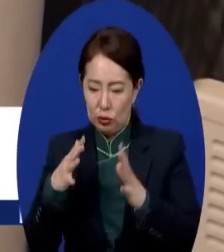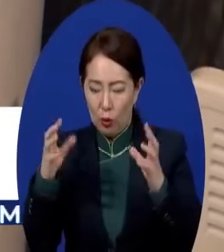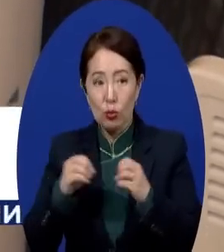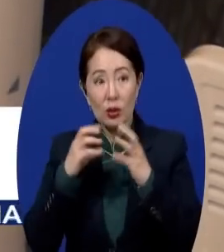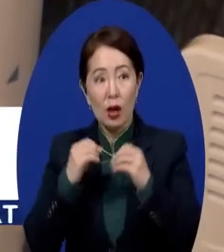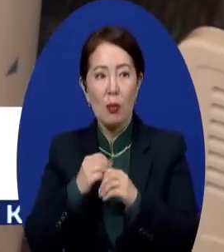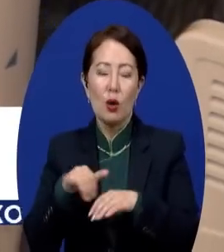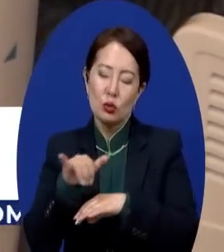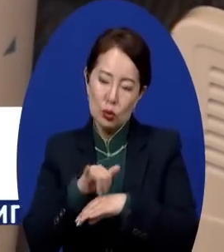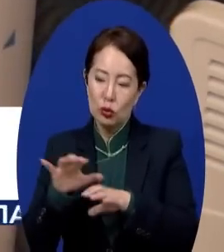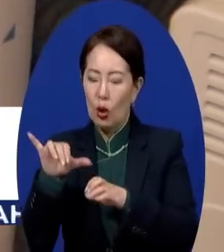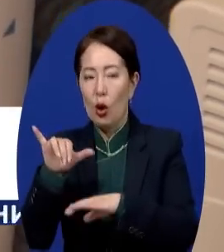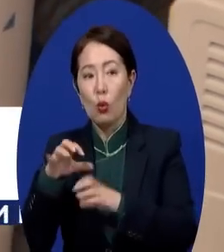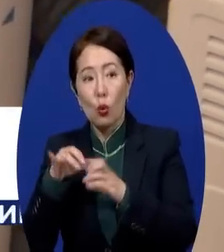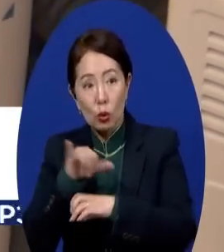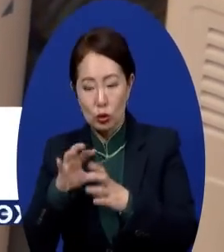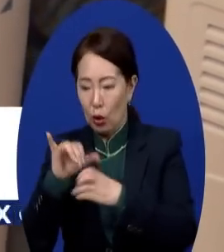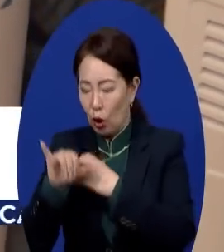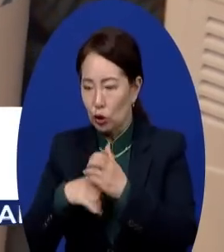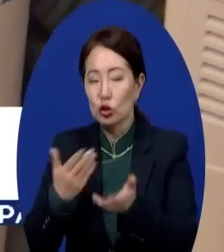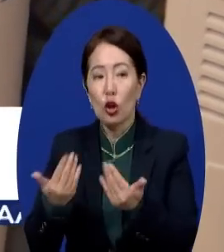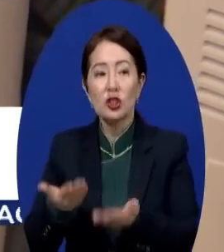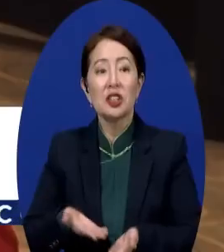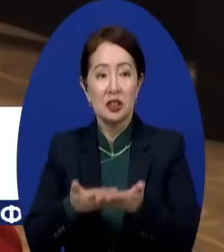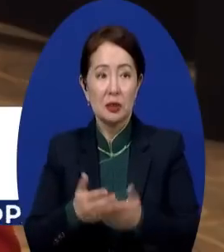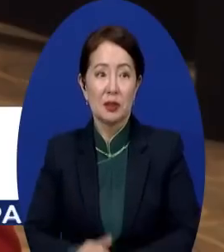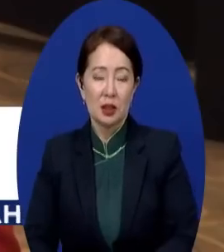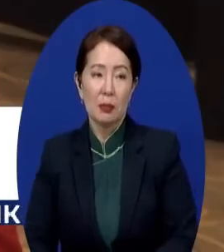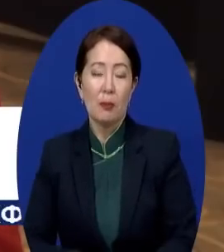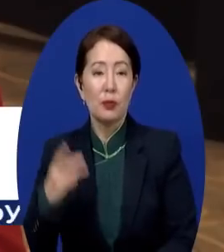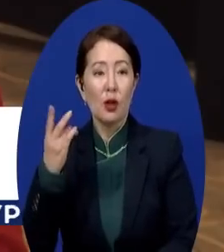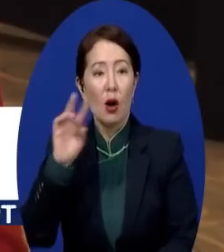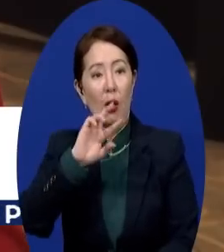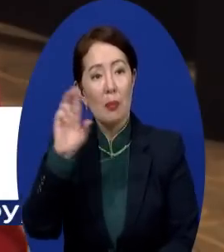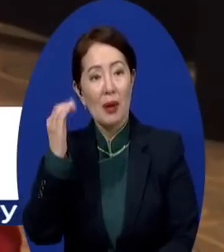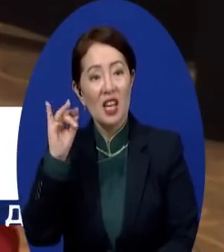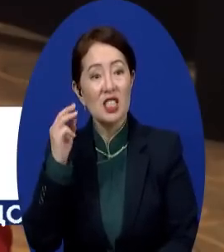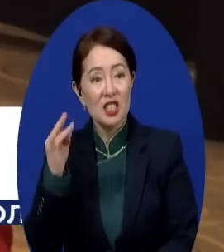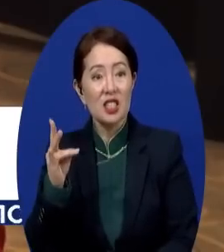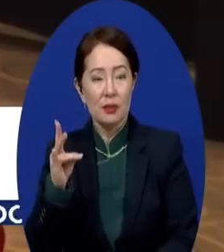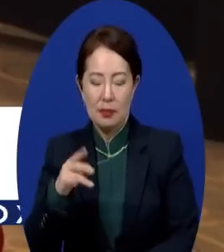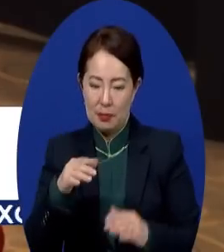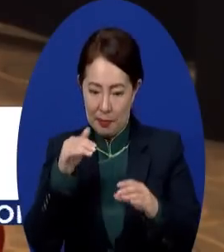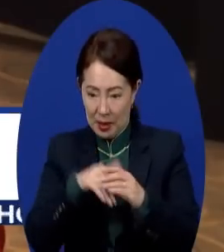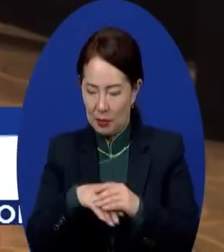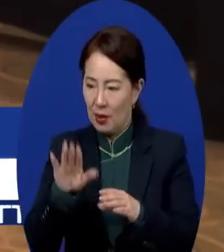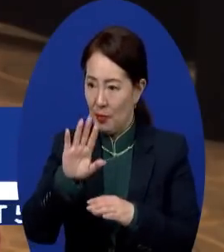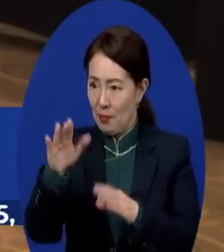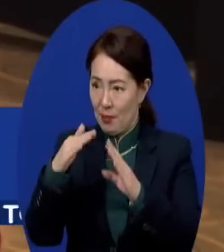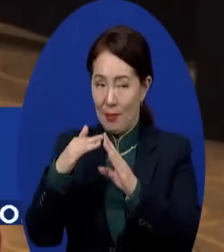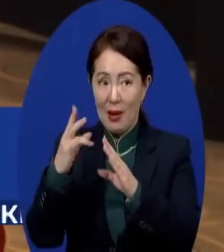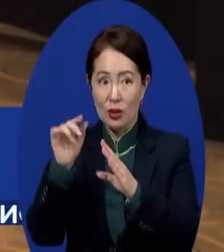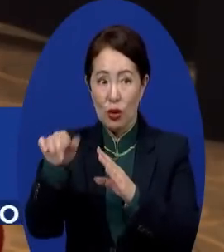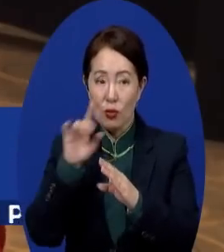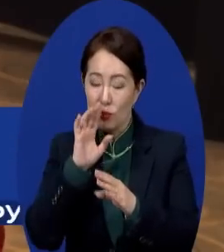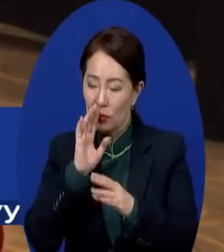ч улс олон улсаас хөнгөлөлттэй нөхцлөөр дэмжих юм байна. Ногоон байшин барих юм бол таны байшинд орох гэж байгаа хүн 4% ч